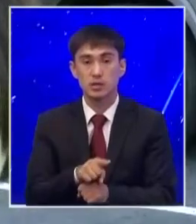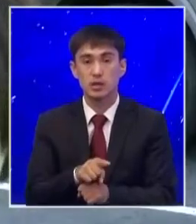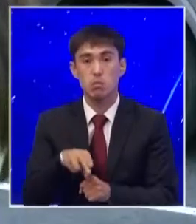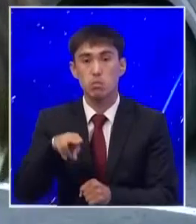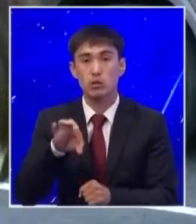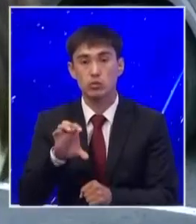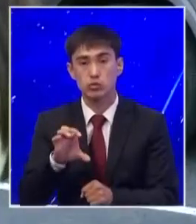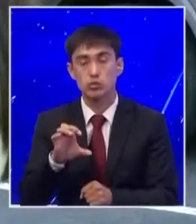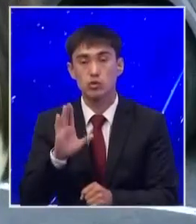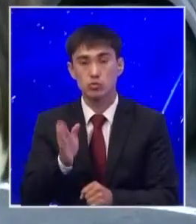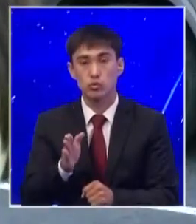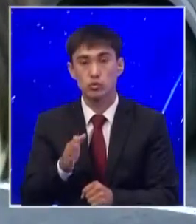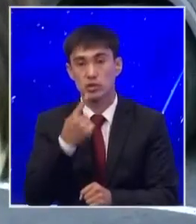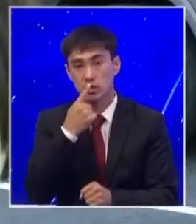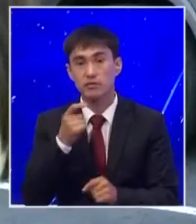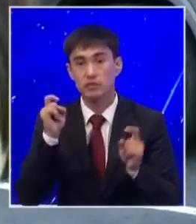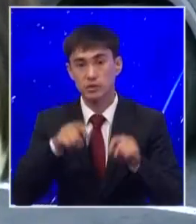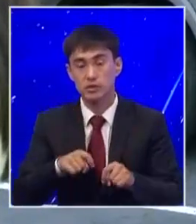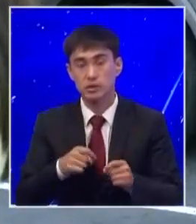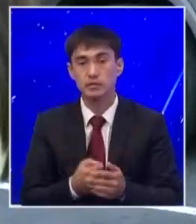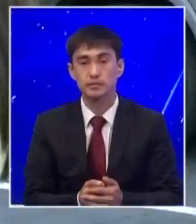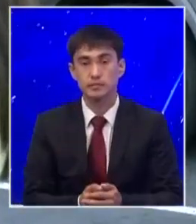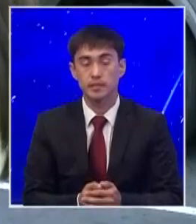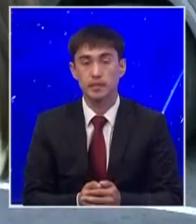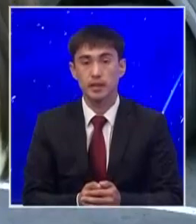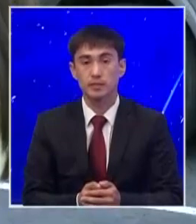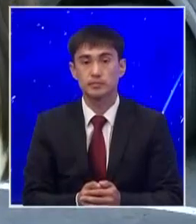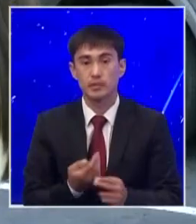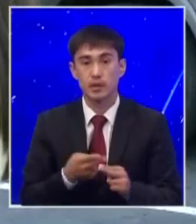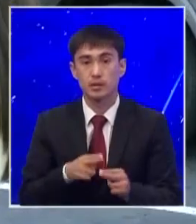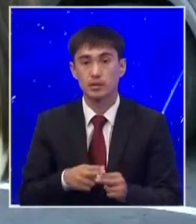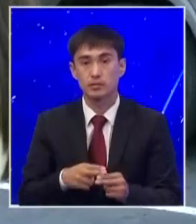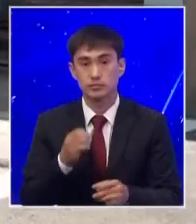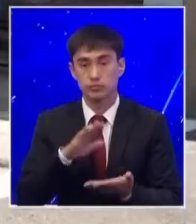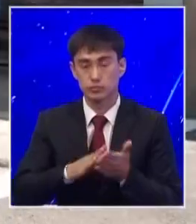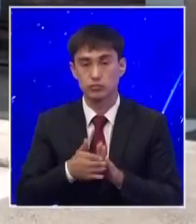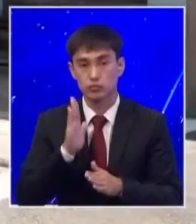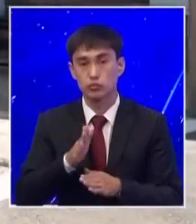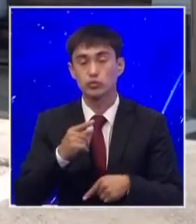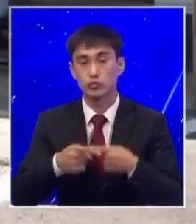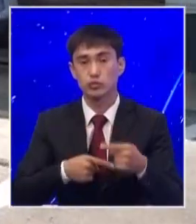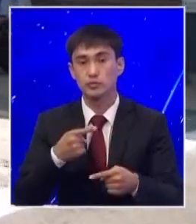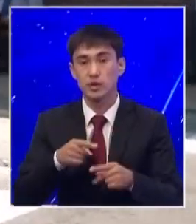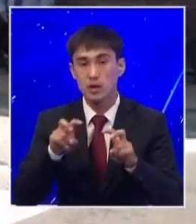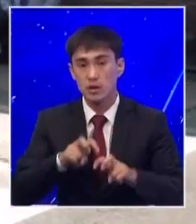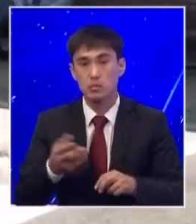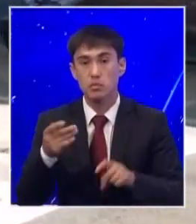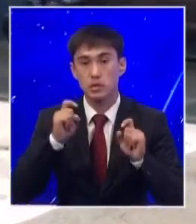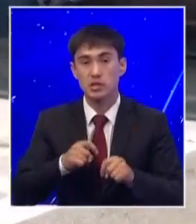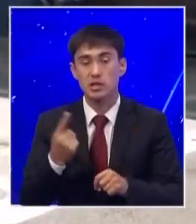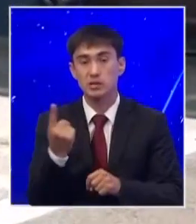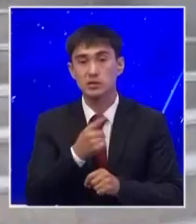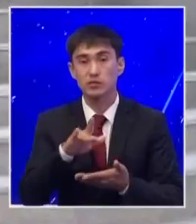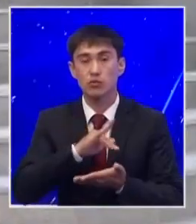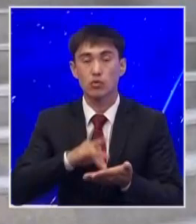пандус, потому что мы недавно только сюда зашли. В принципе, это на стадии изготовления. В ходе рейда мы также посетили единственный